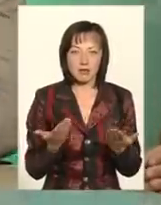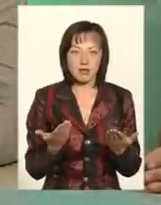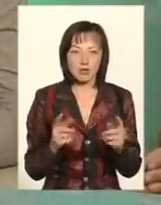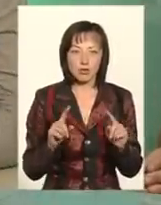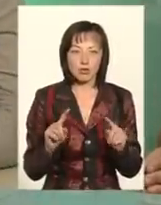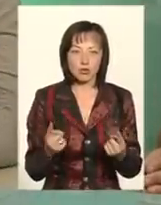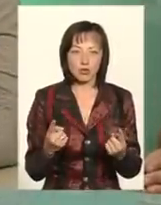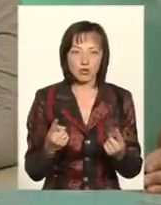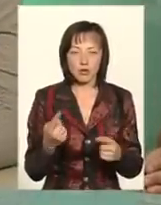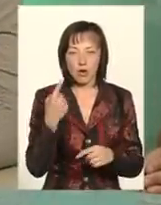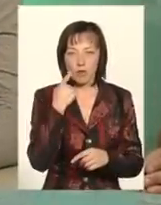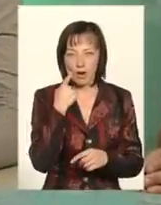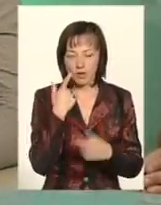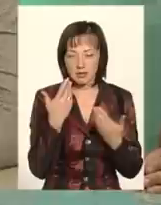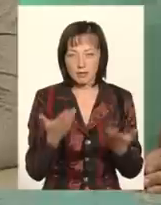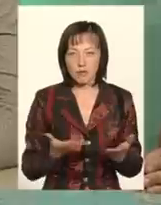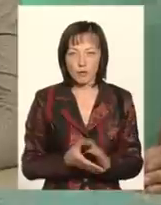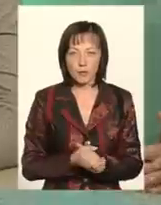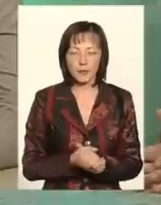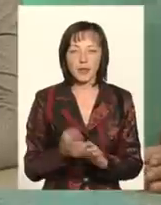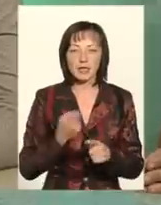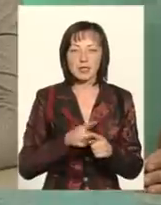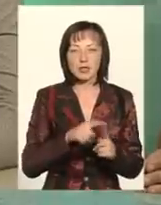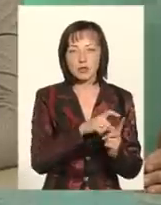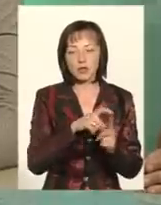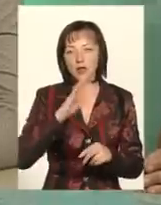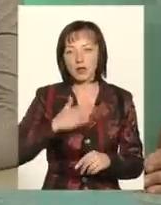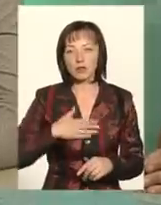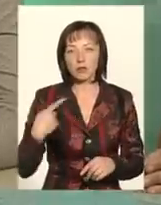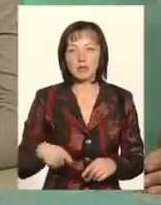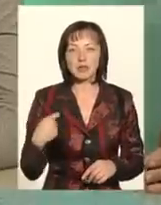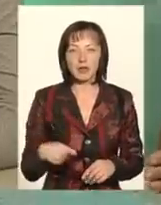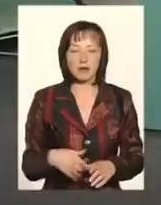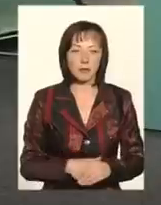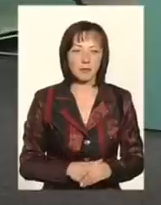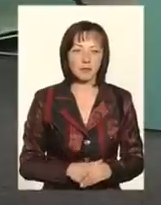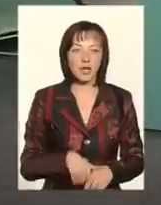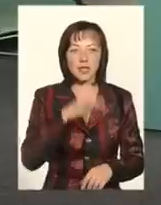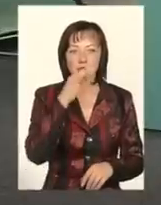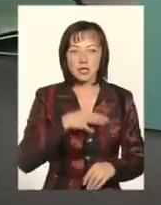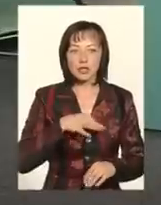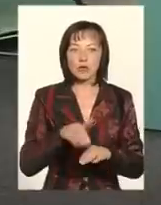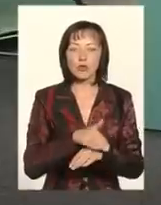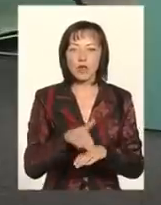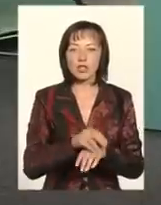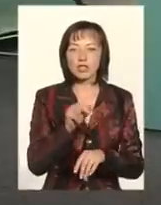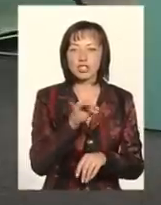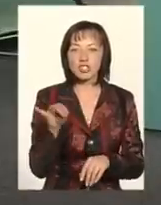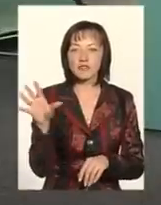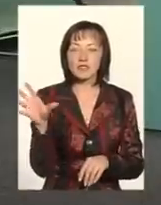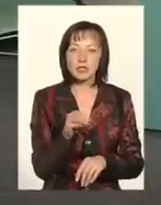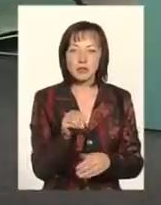дуже-дуже образили ці слова нашого президента Скажіть будь ласка чи чи всі